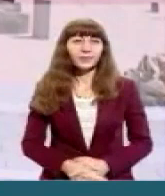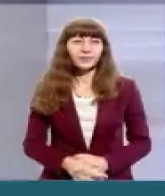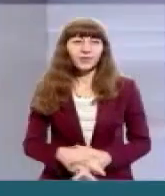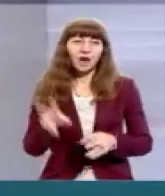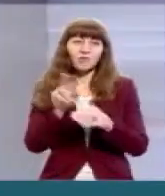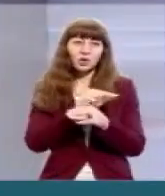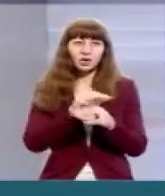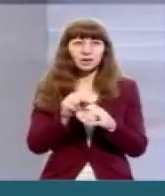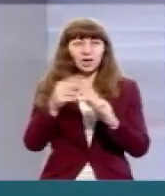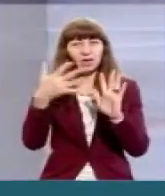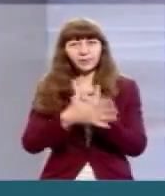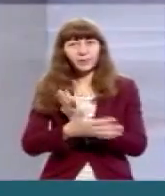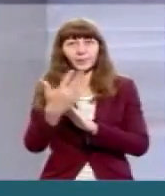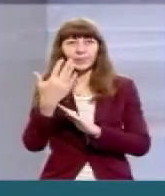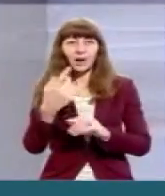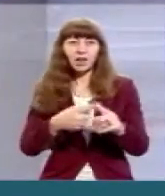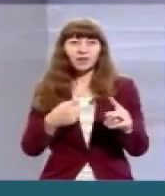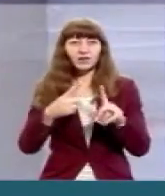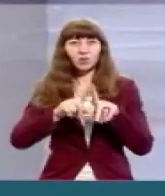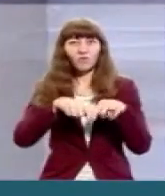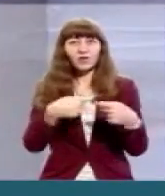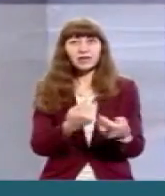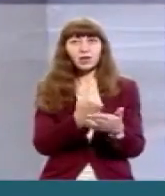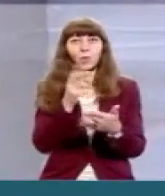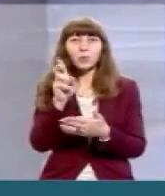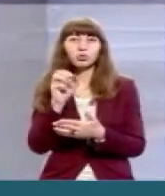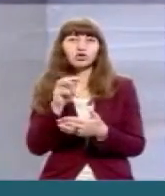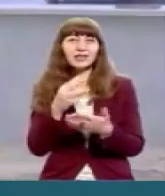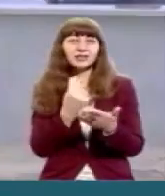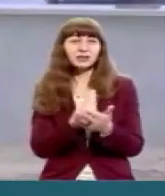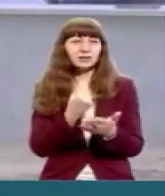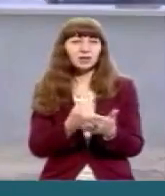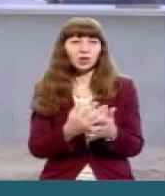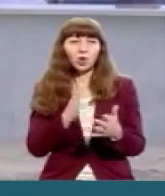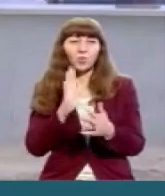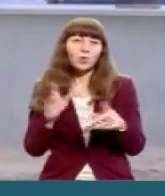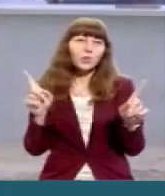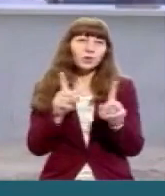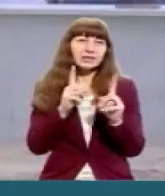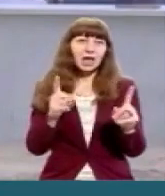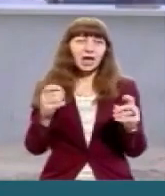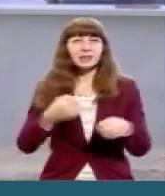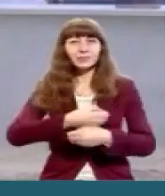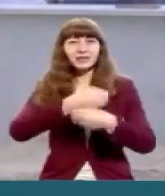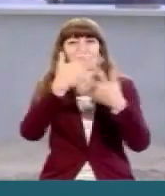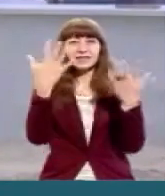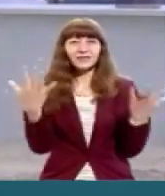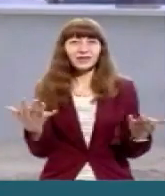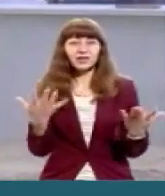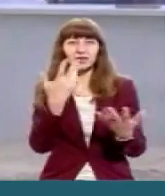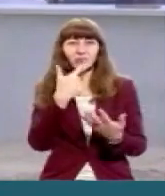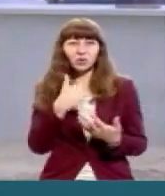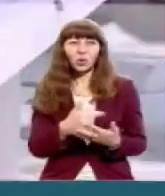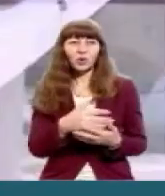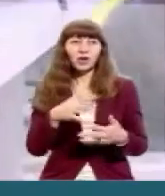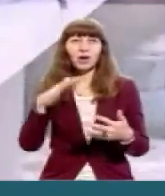его реконструкцию затратят почти половину выделенного бюджета. Как говорят специалисты, он будет музыкальным и с современной подсветкой. Водная